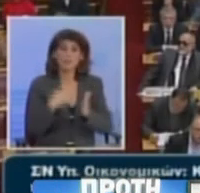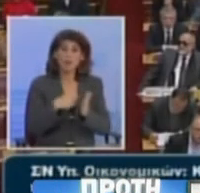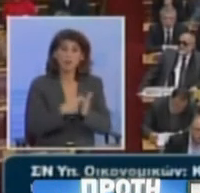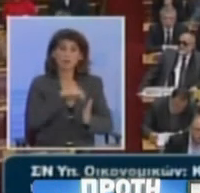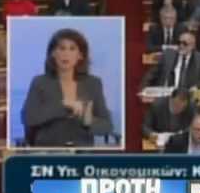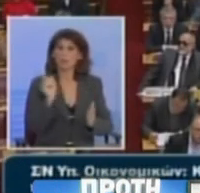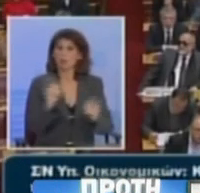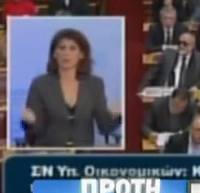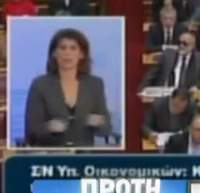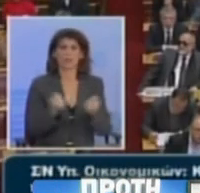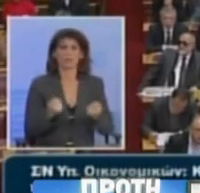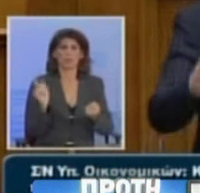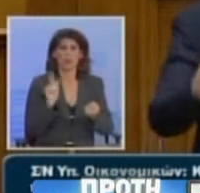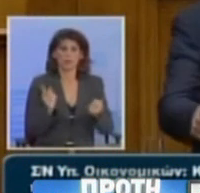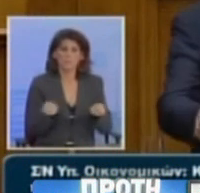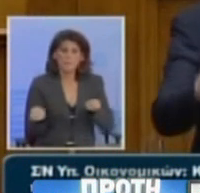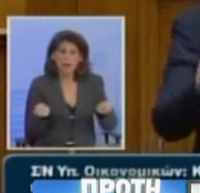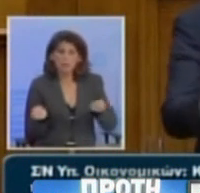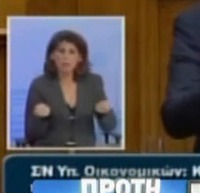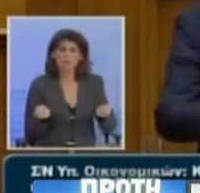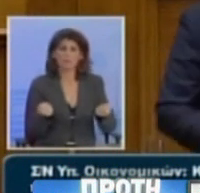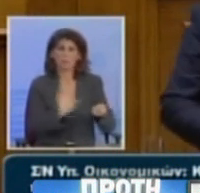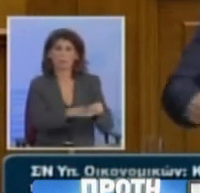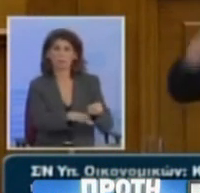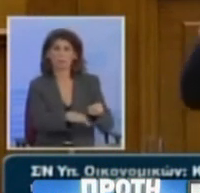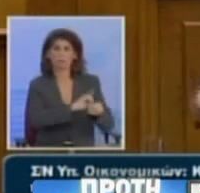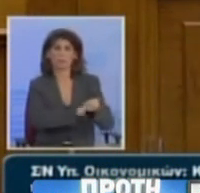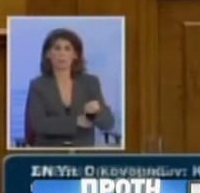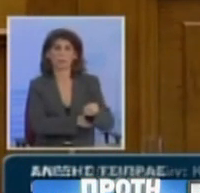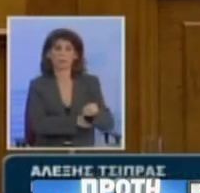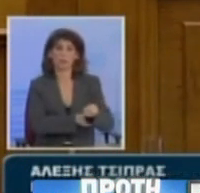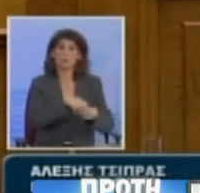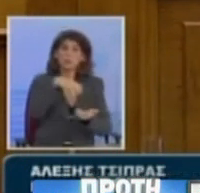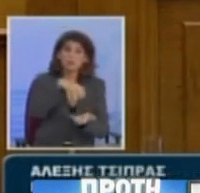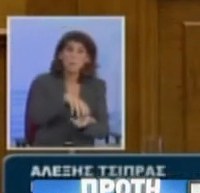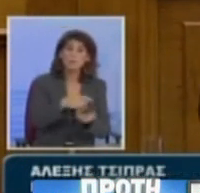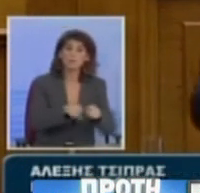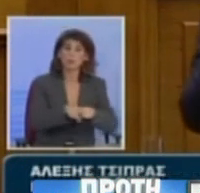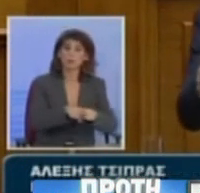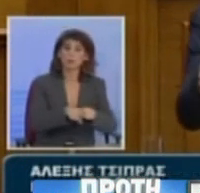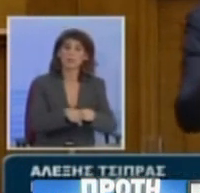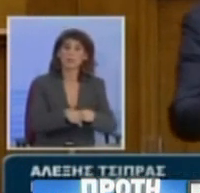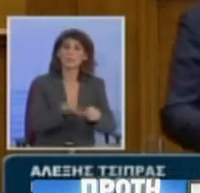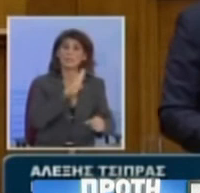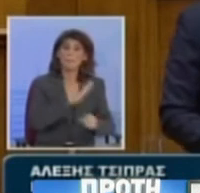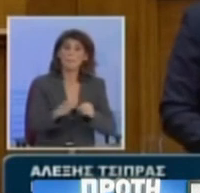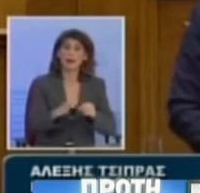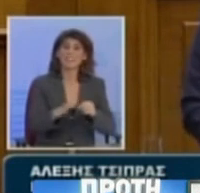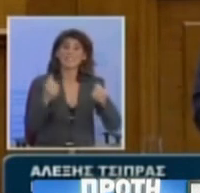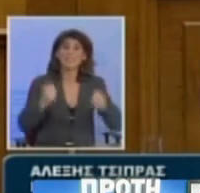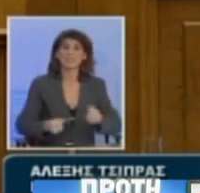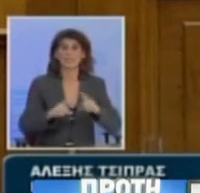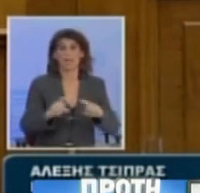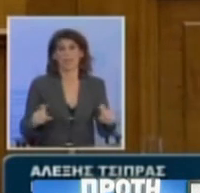στην παραγωγή. Όχι μεθοδευμένη απαξίωση του παραγωγικού δυναμικού ακόμα και σε τομείς που αφορούν την επάρκεια σε βασικά